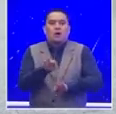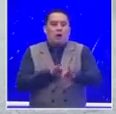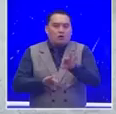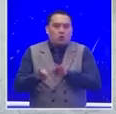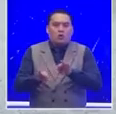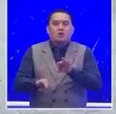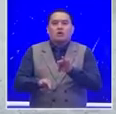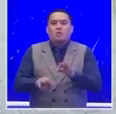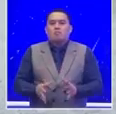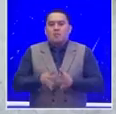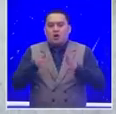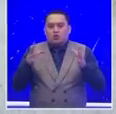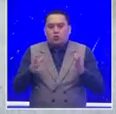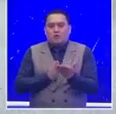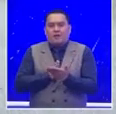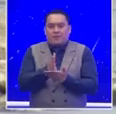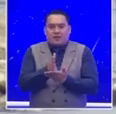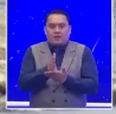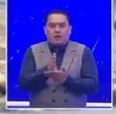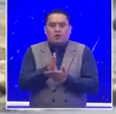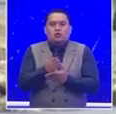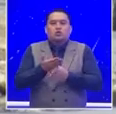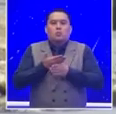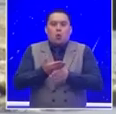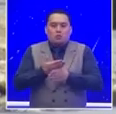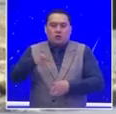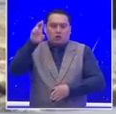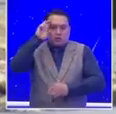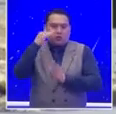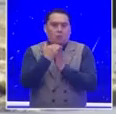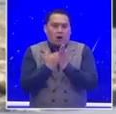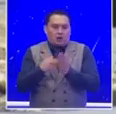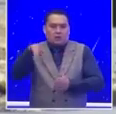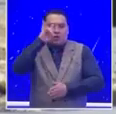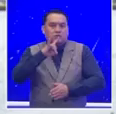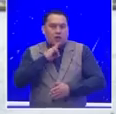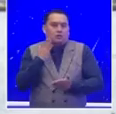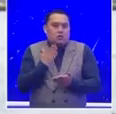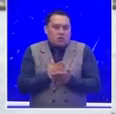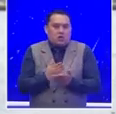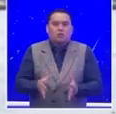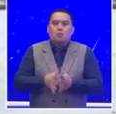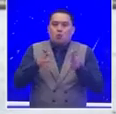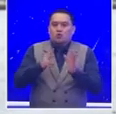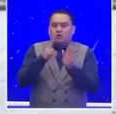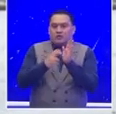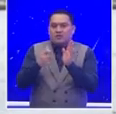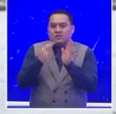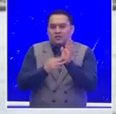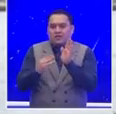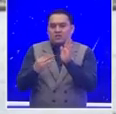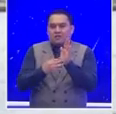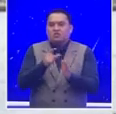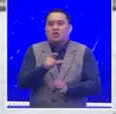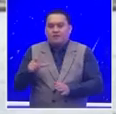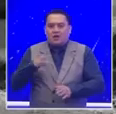выполняет главенствующую функцию в этом направлении. Благодаря данной государственной программе в стране в ближайшее время будет создано 229